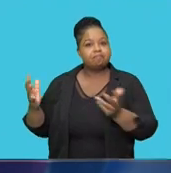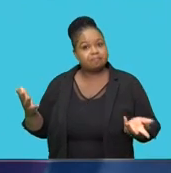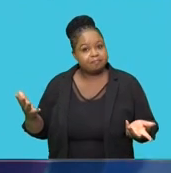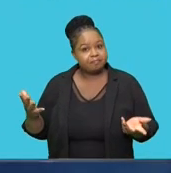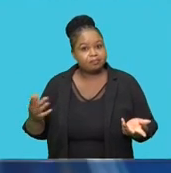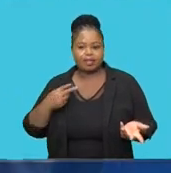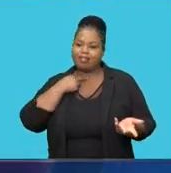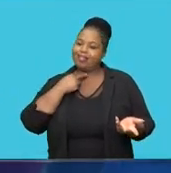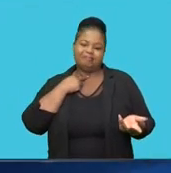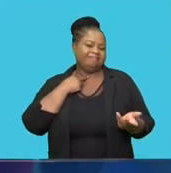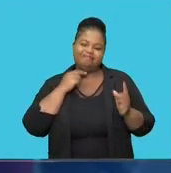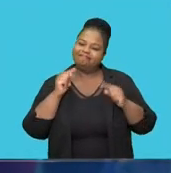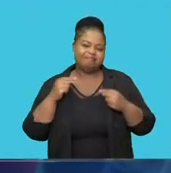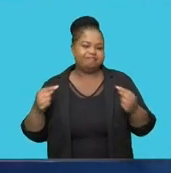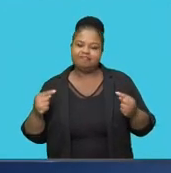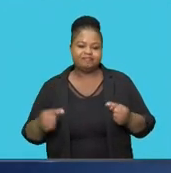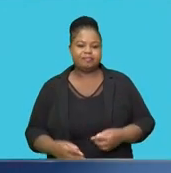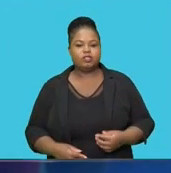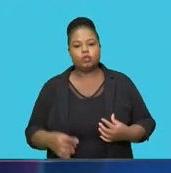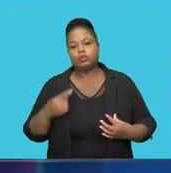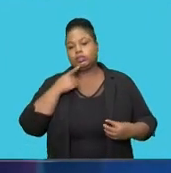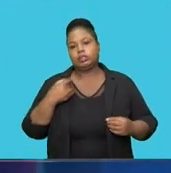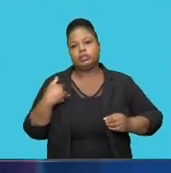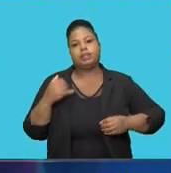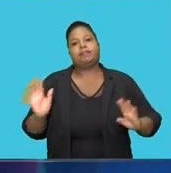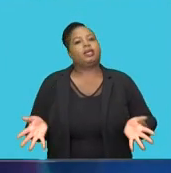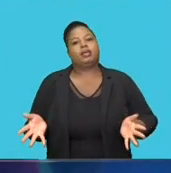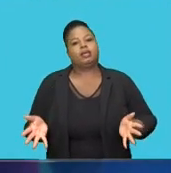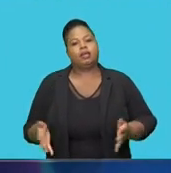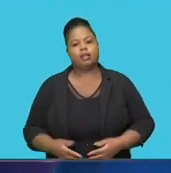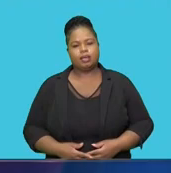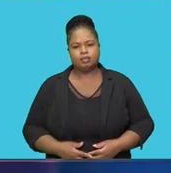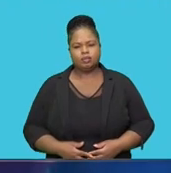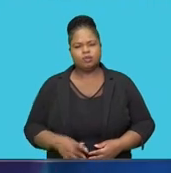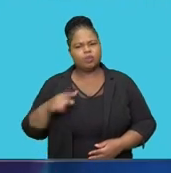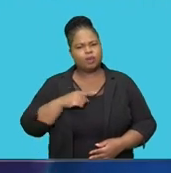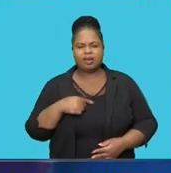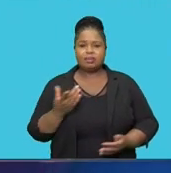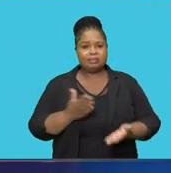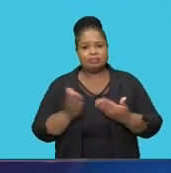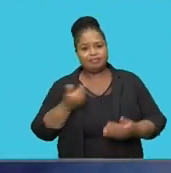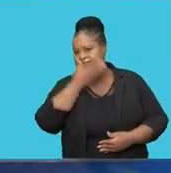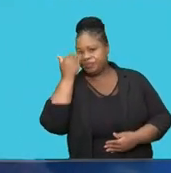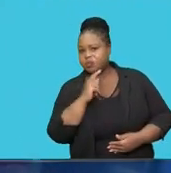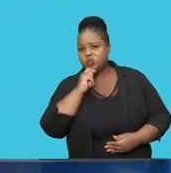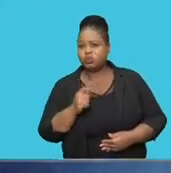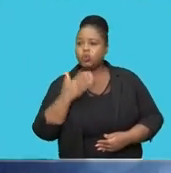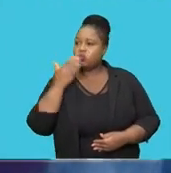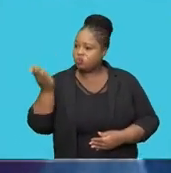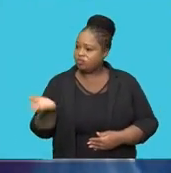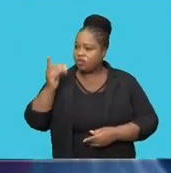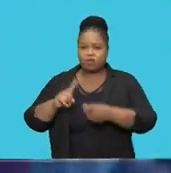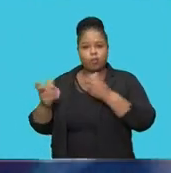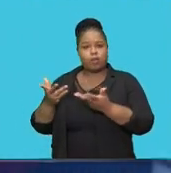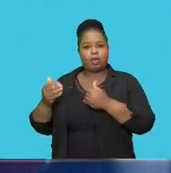Akekebe a o bolella seboko sa hae, o tlo o jwetsa sefane sa hae. Gore bana ha ba sa itse ba hore na hantla ke bomang ba tswa kae